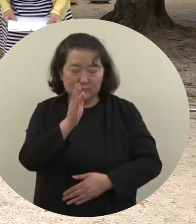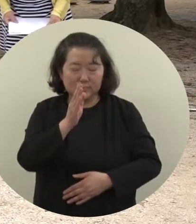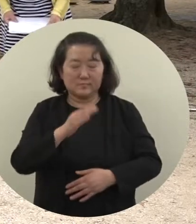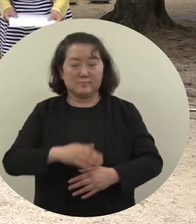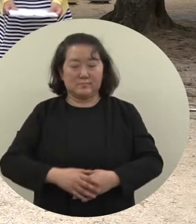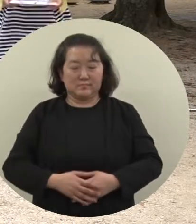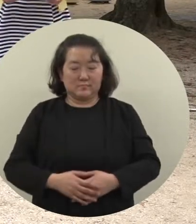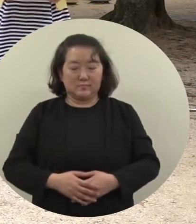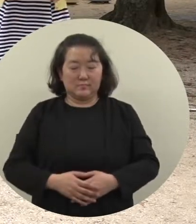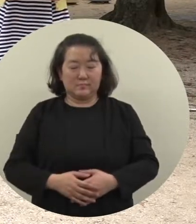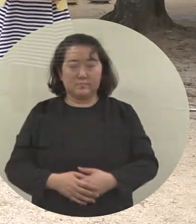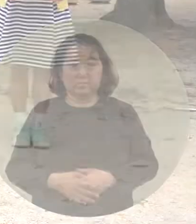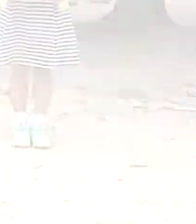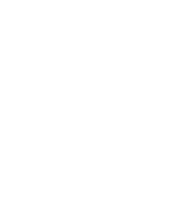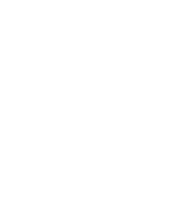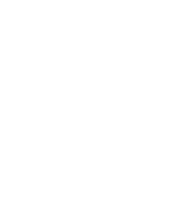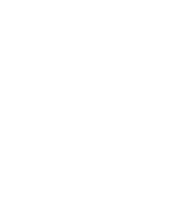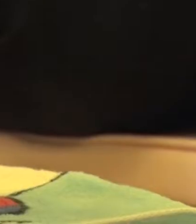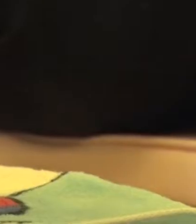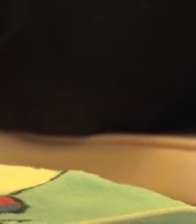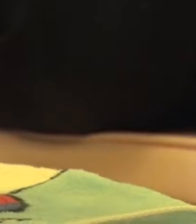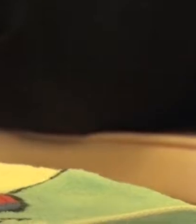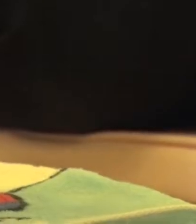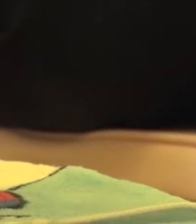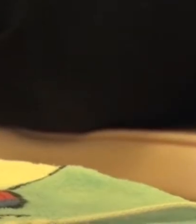よろしくお願いします。